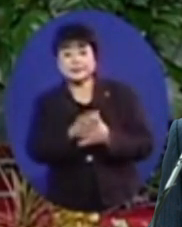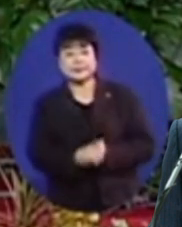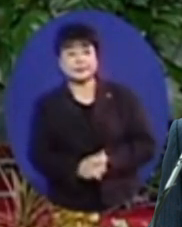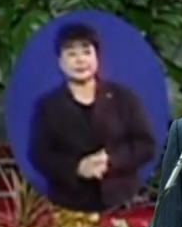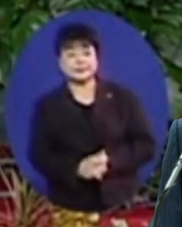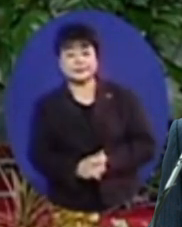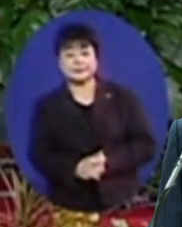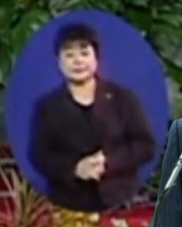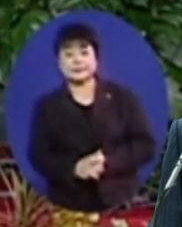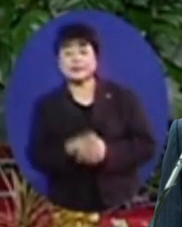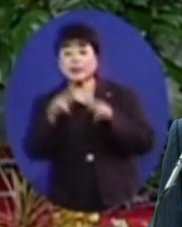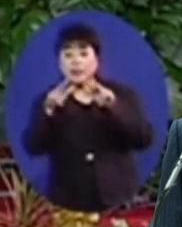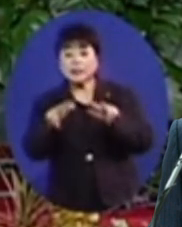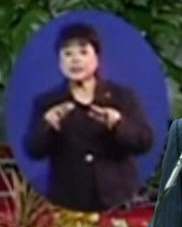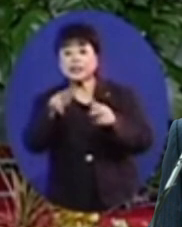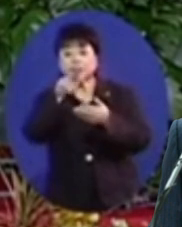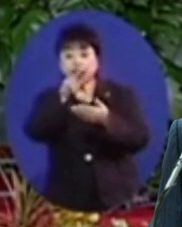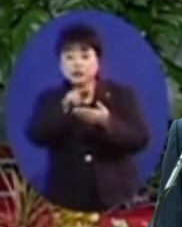이 문제의